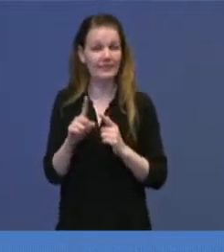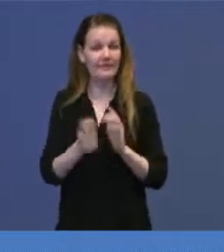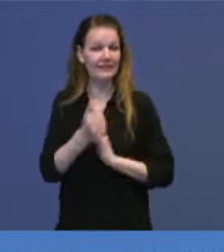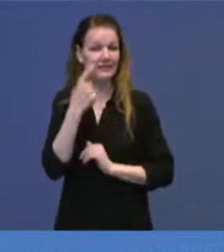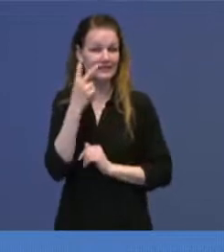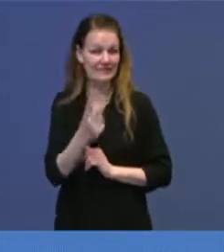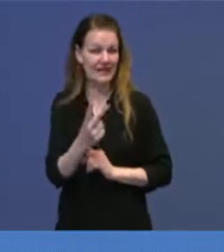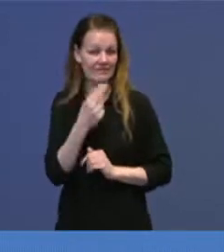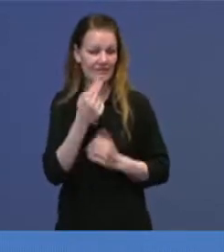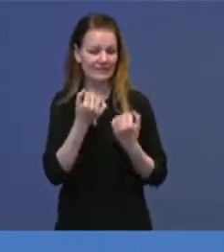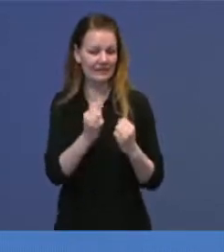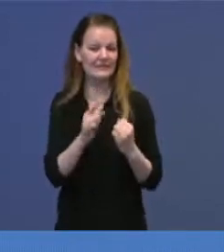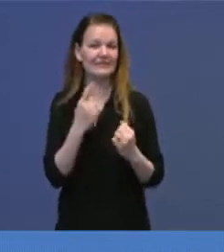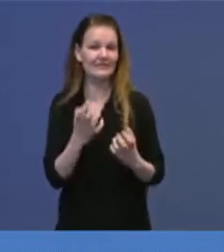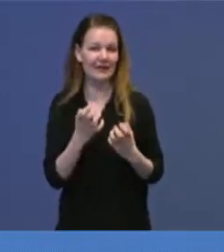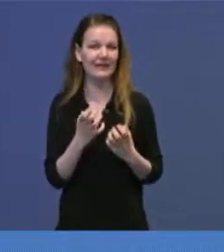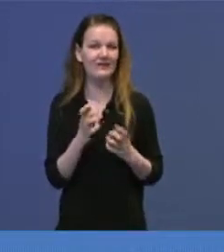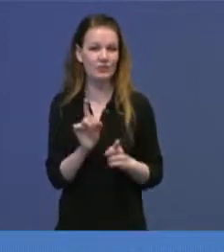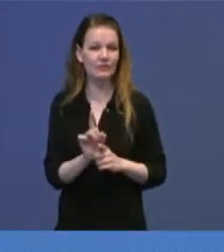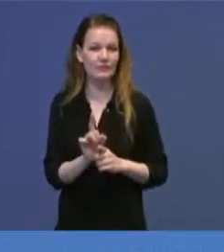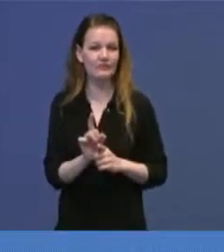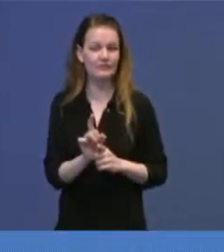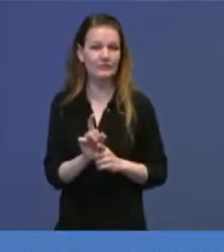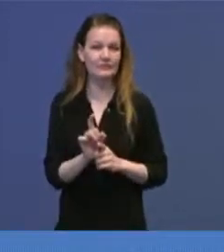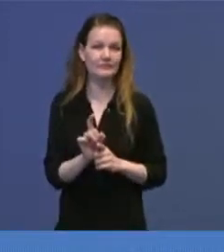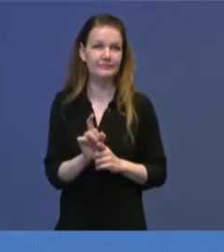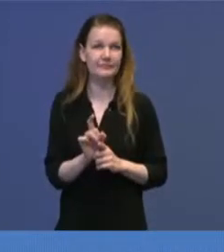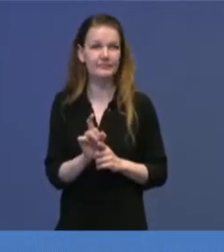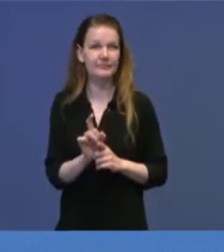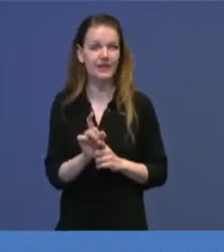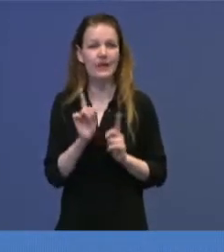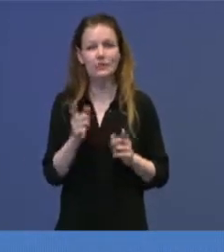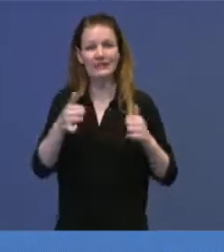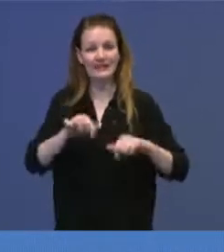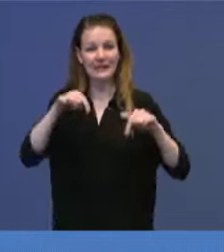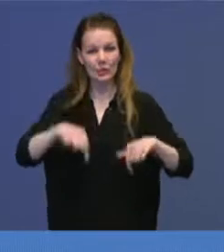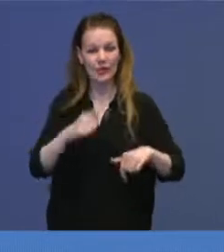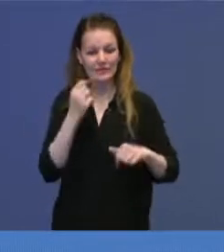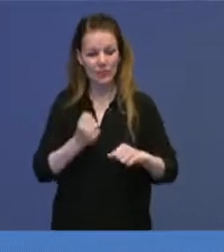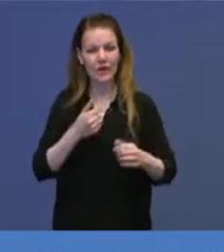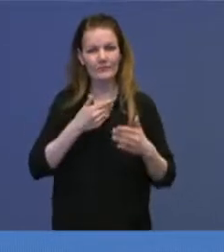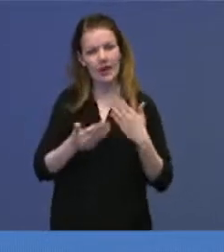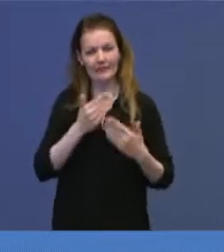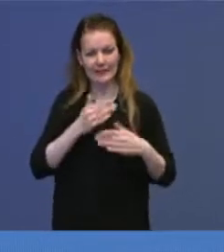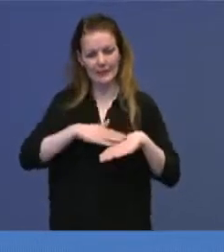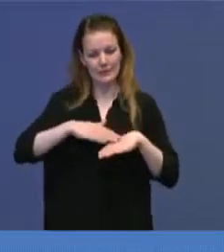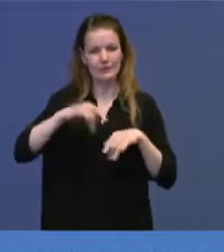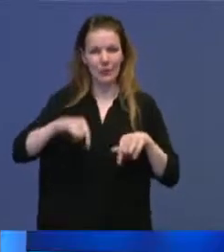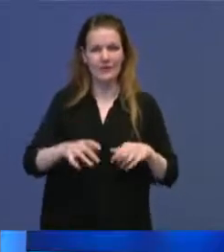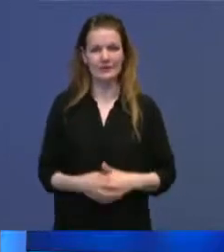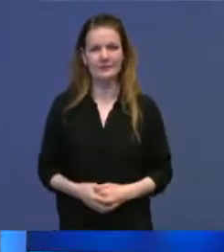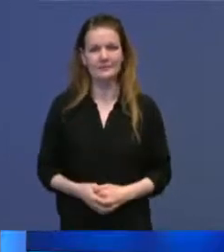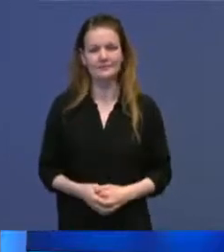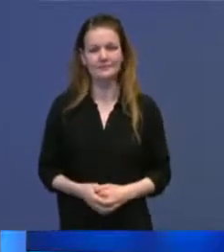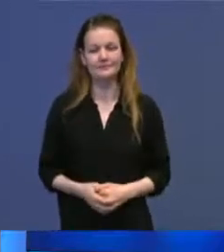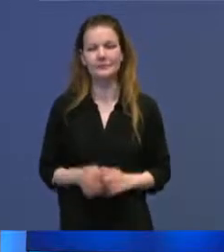nødvendig å komme med nå, fordi vi ser denne krisen. Tusen takk. Da er det Fagbladet.